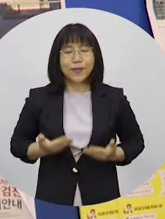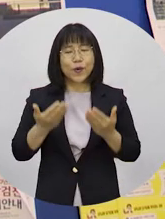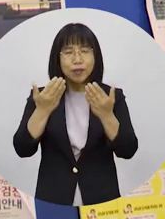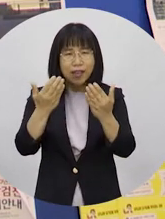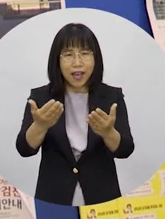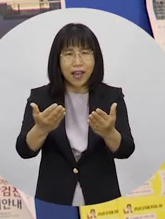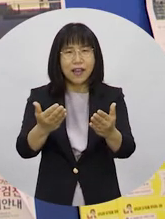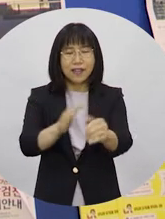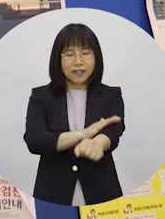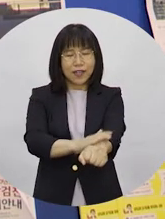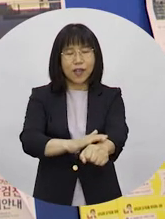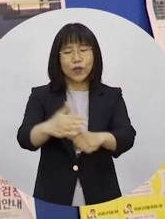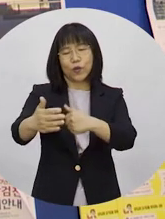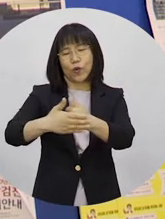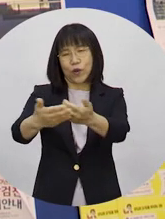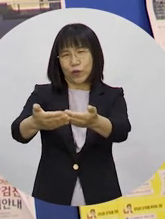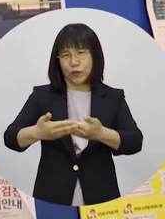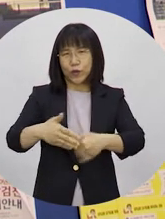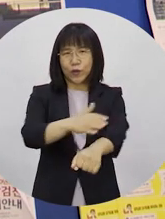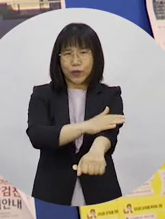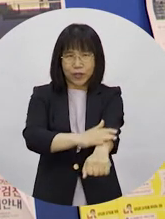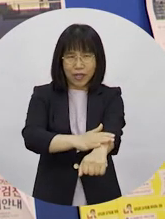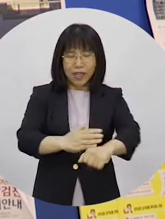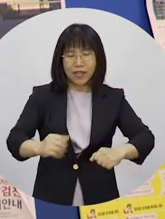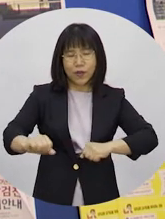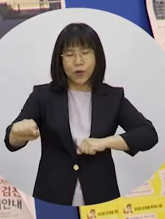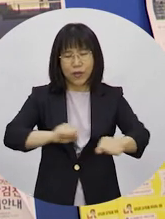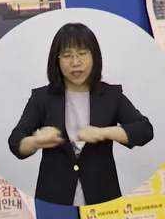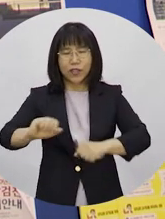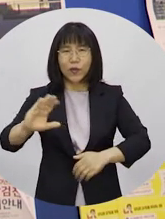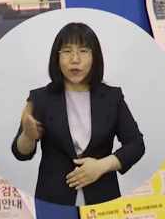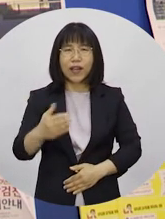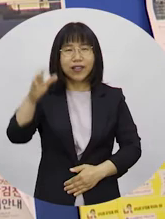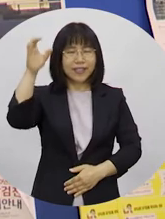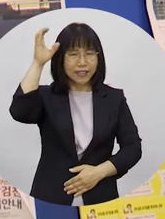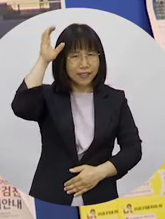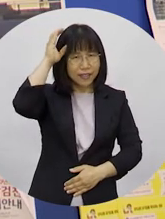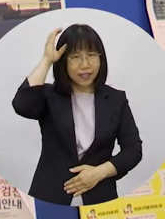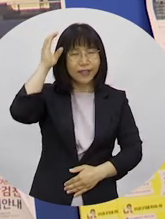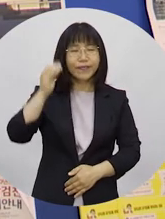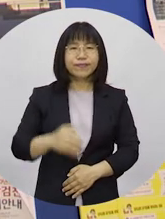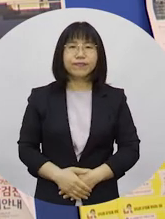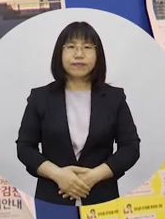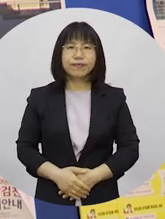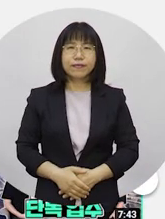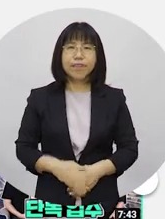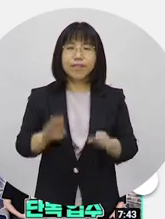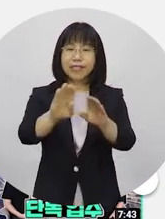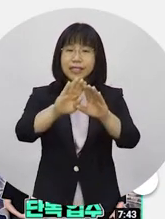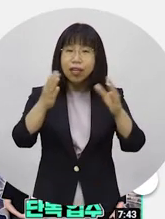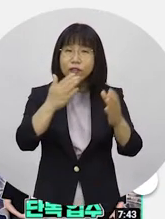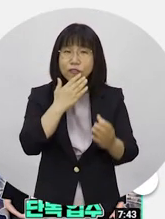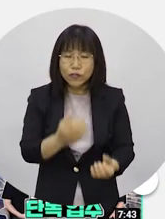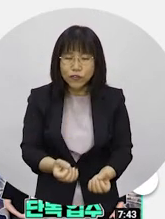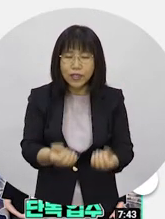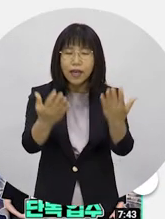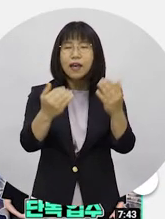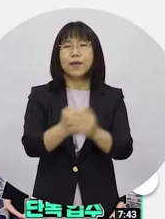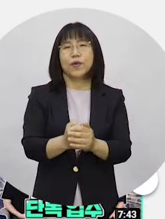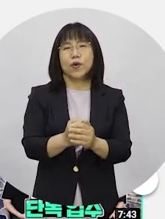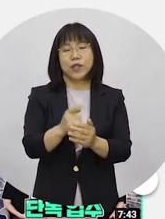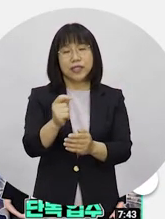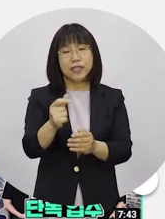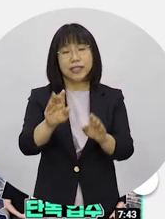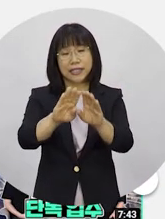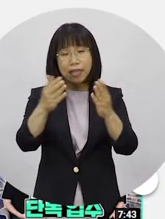자원봉사자들이 적극적인 참여로 도서관이 더욱 활성화될 것으로 기대하고 있습니다. 한편 개관 축사와